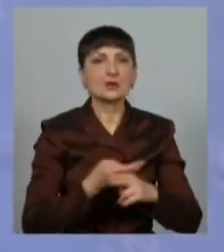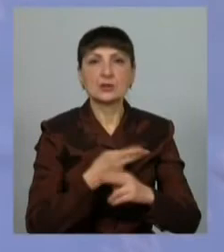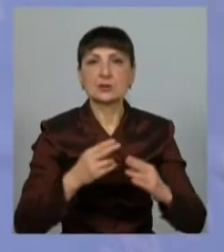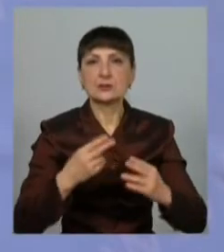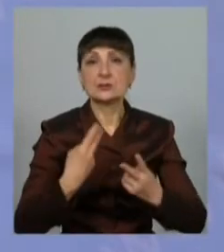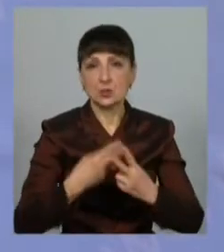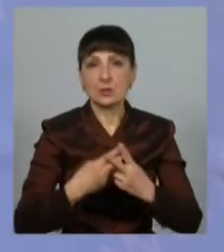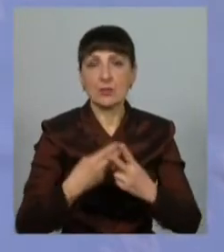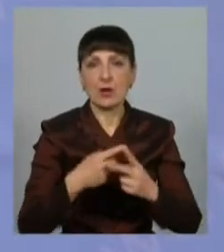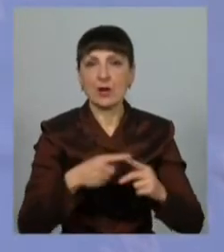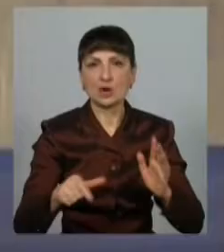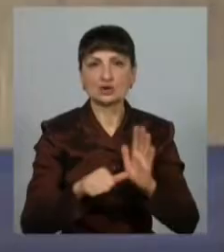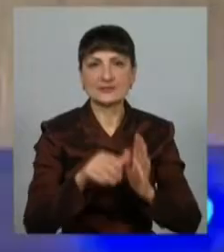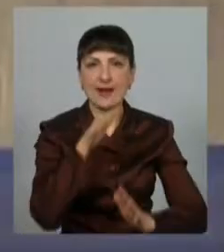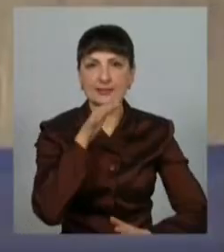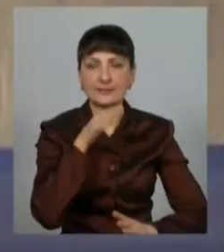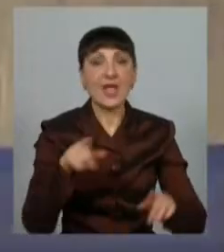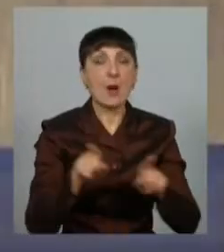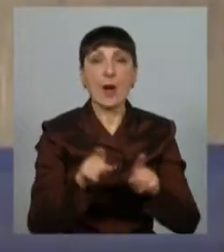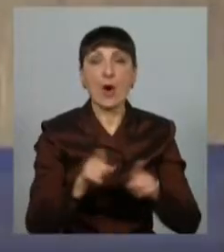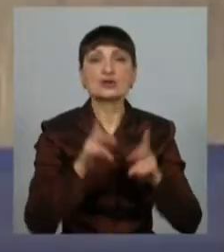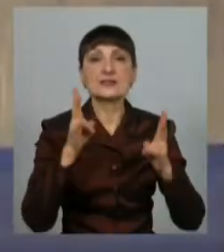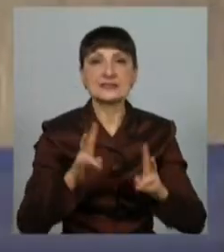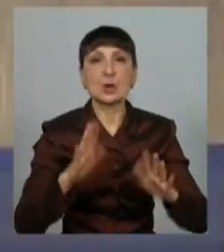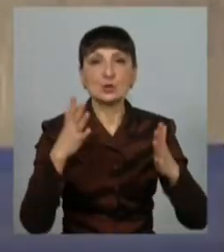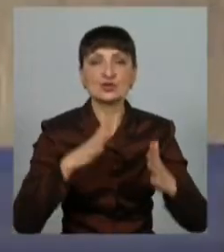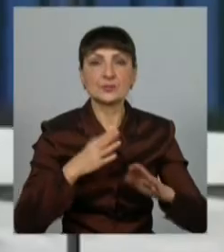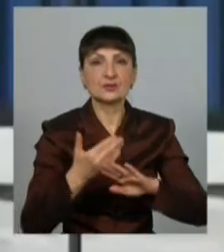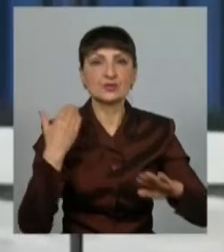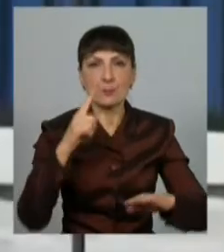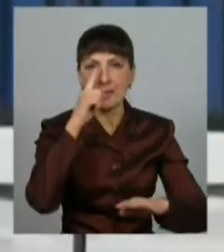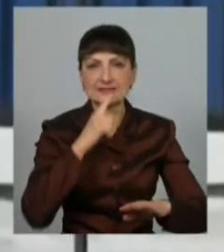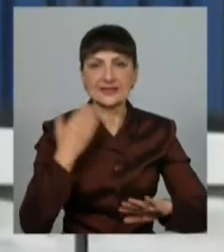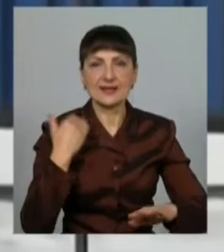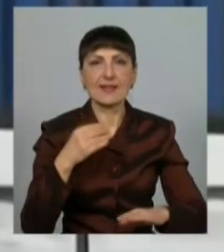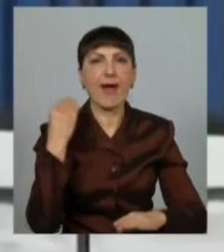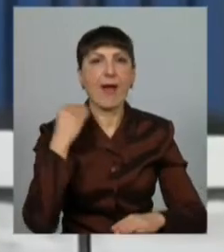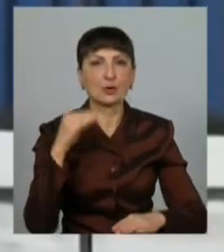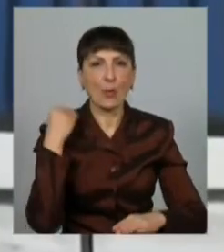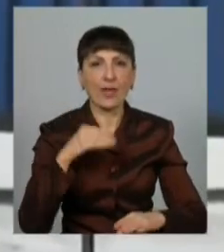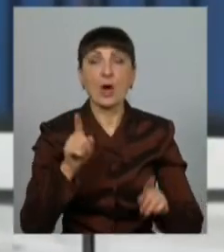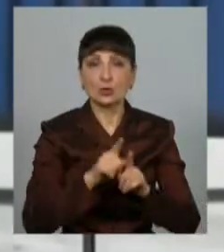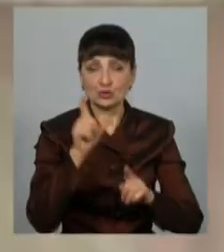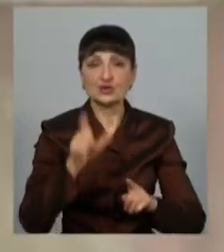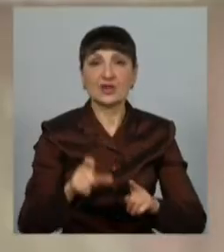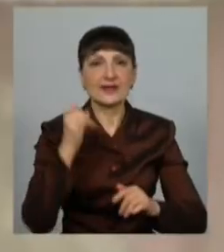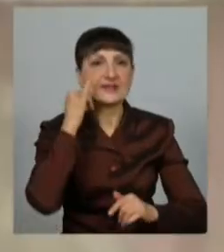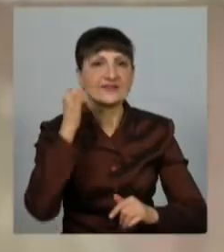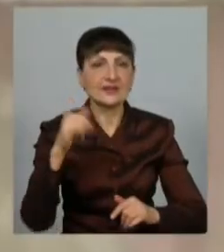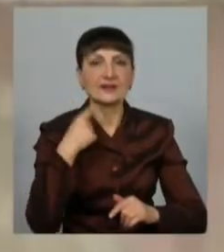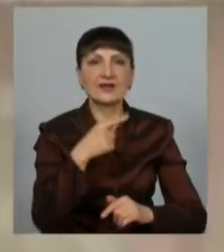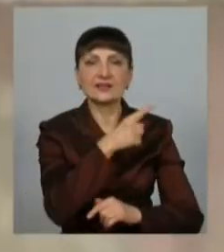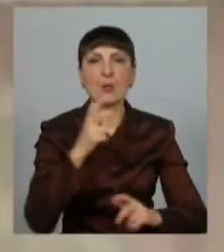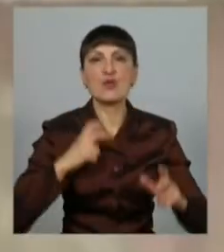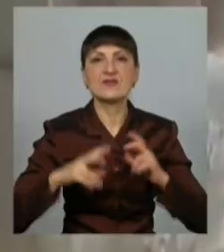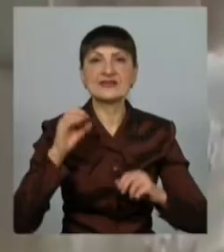как минимум сроком на 6 лет. Похожий инцидент произошел чуть больше месяца назад в Актобе. Неизвестный заминировал здание юридического